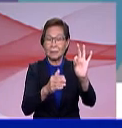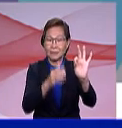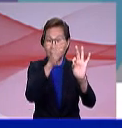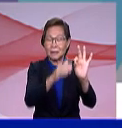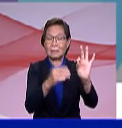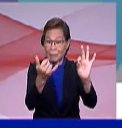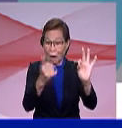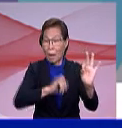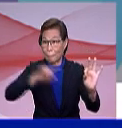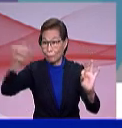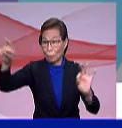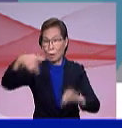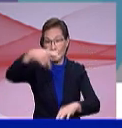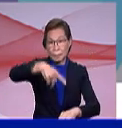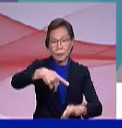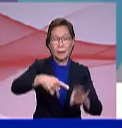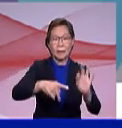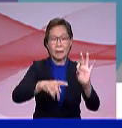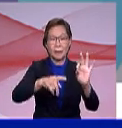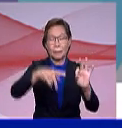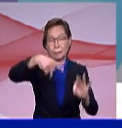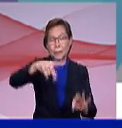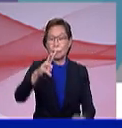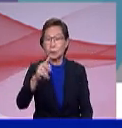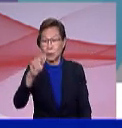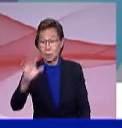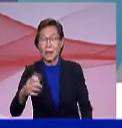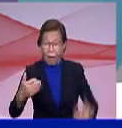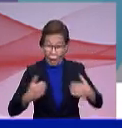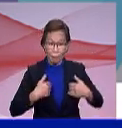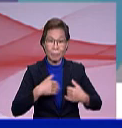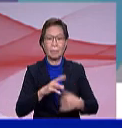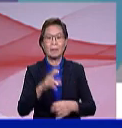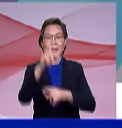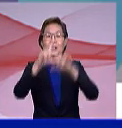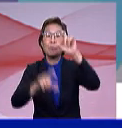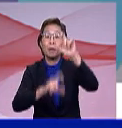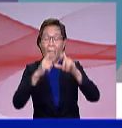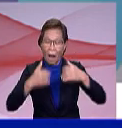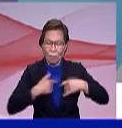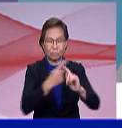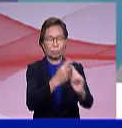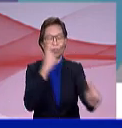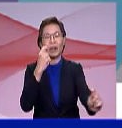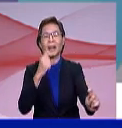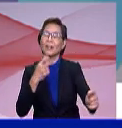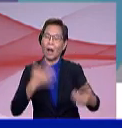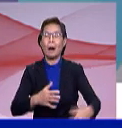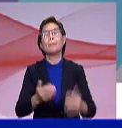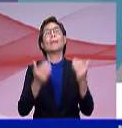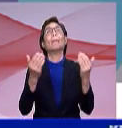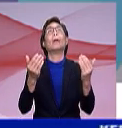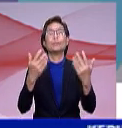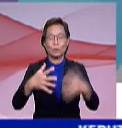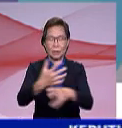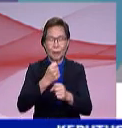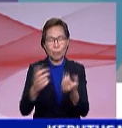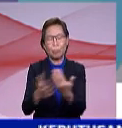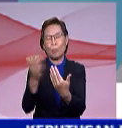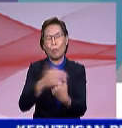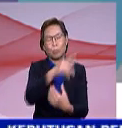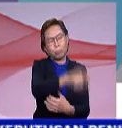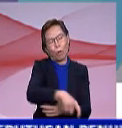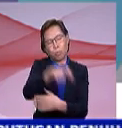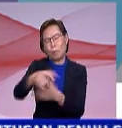buat dengan KKM, truk bergerak ni, akak tukarlah. Alhamdulillah dah dapat, dia memudahkanlah